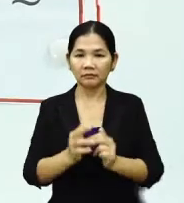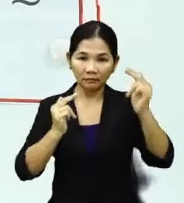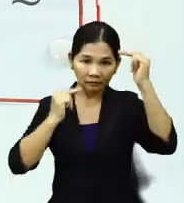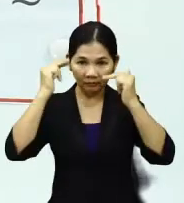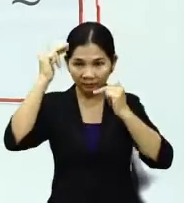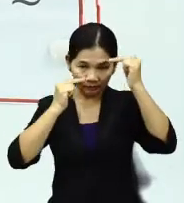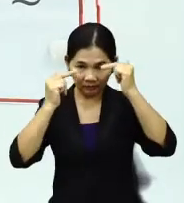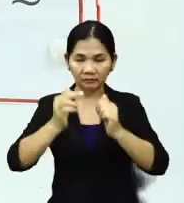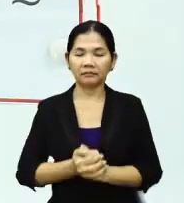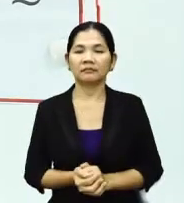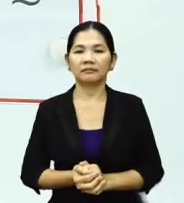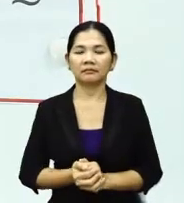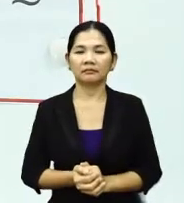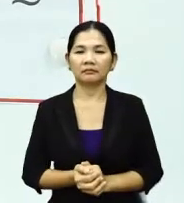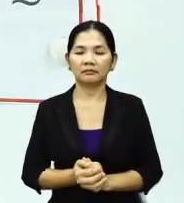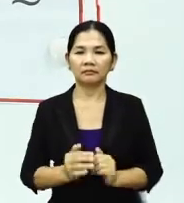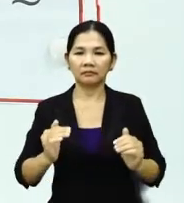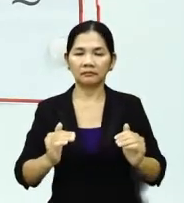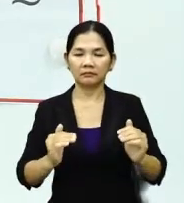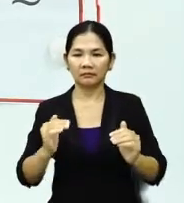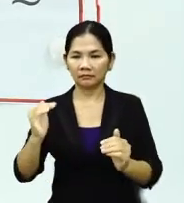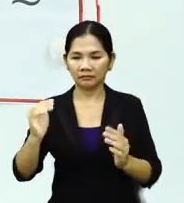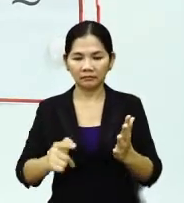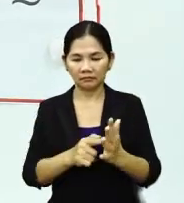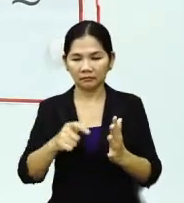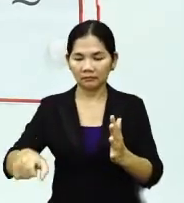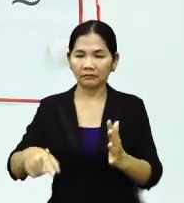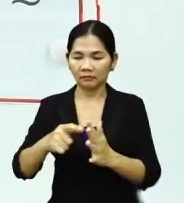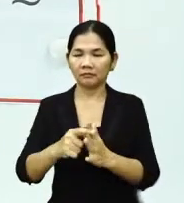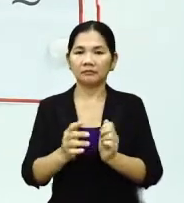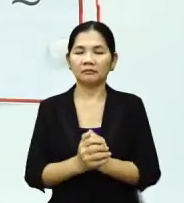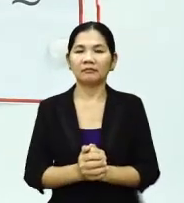mốc chà sổ phí